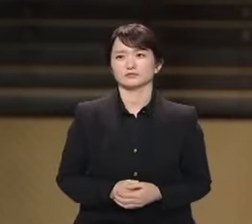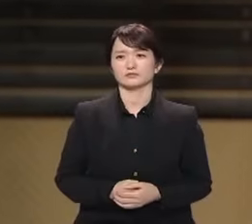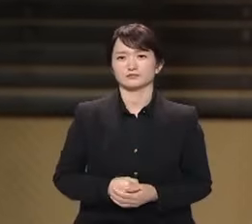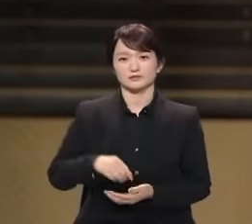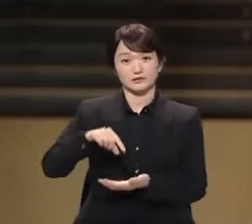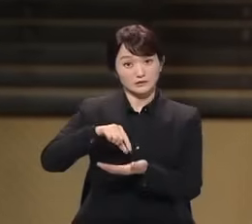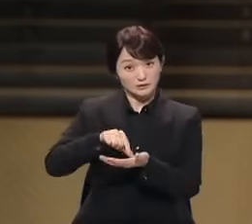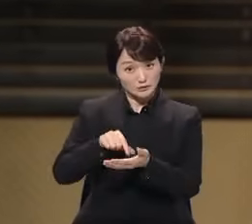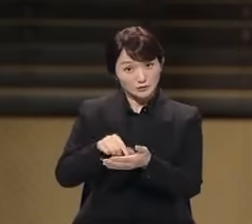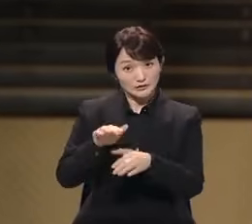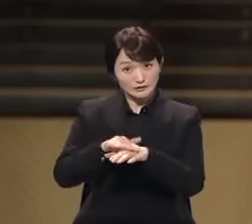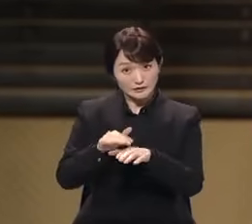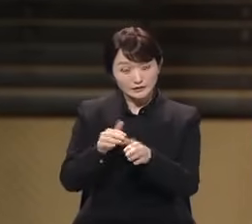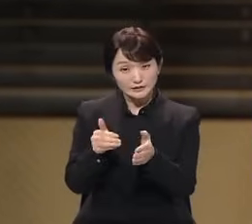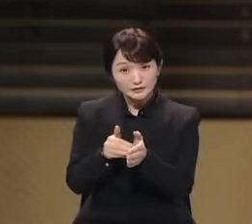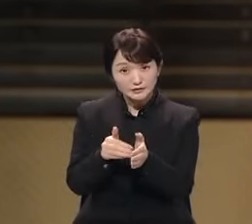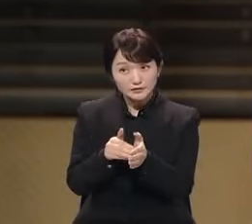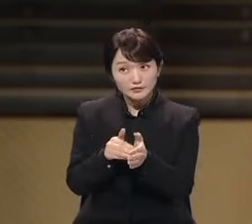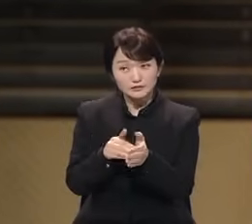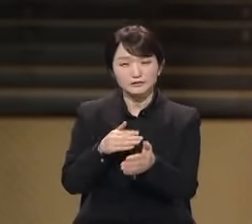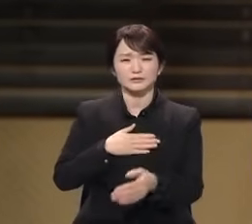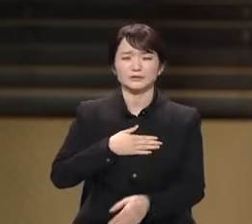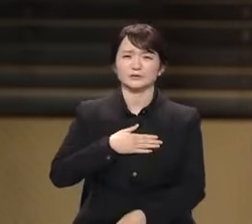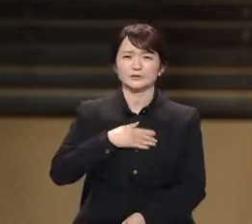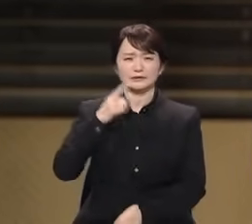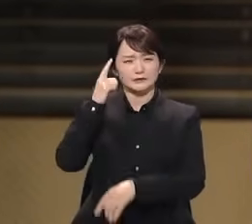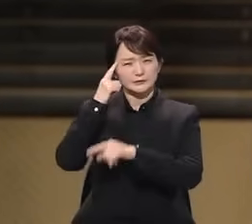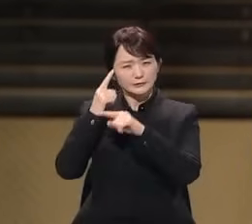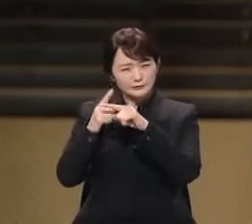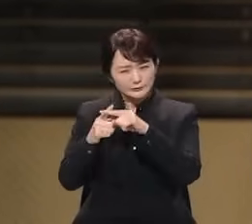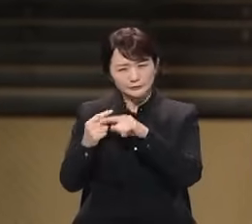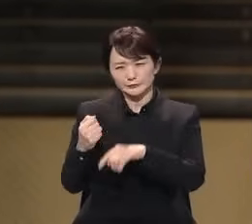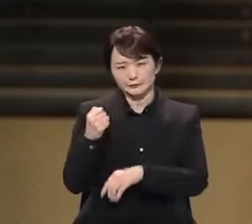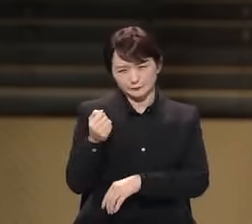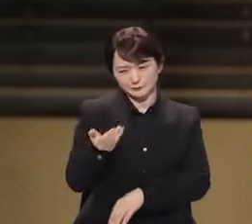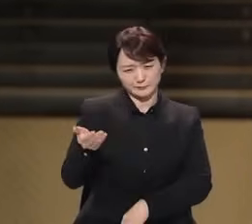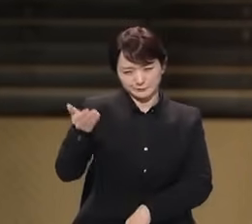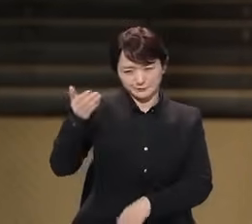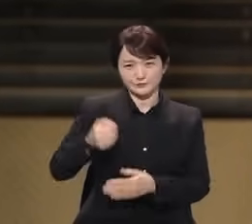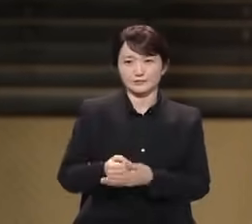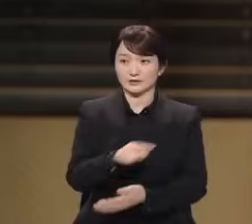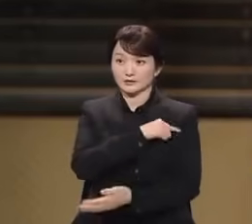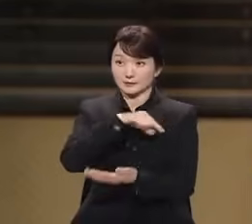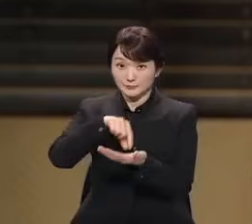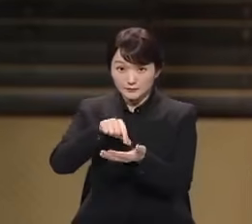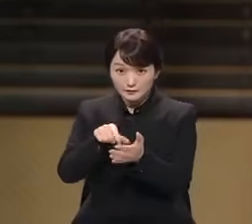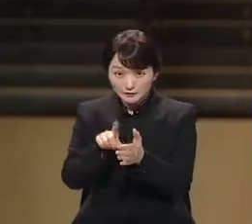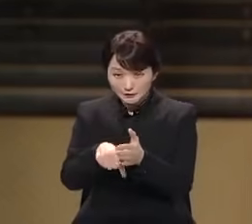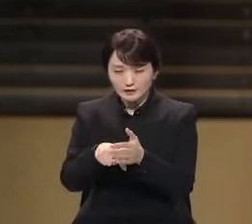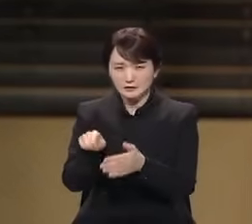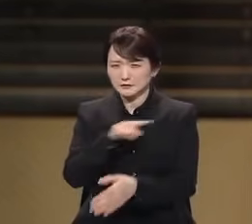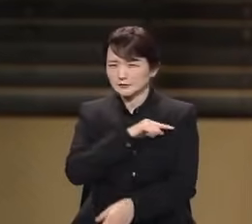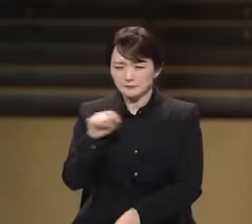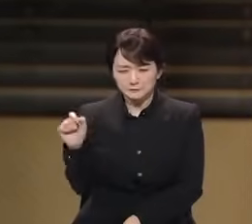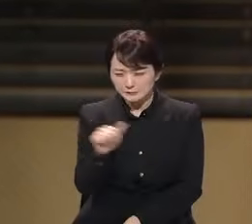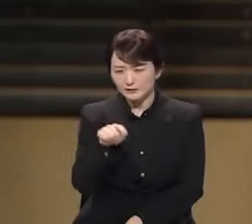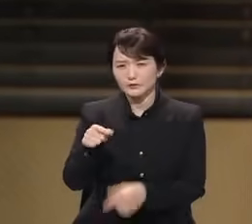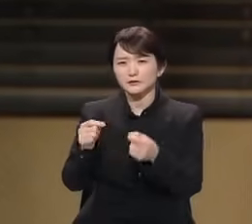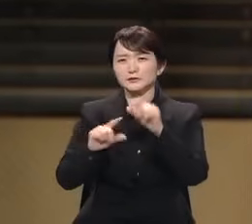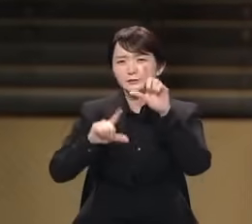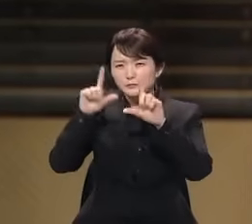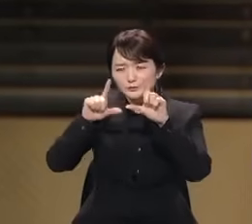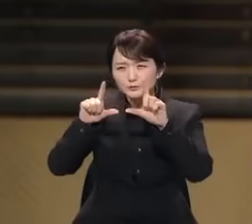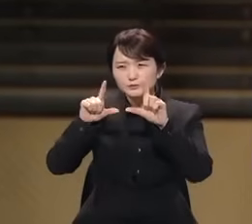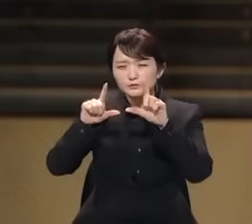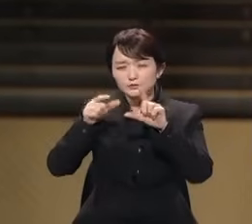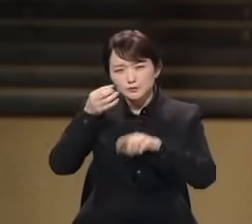봉합이 된다면 저는 또 긍정적으로 시너지 효과를 좀 발휘할 수 있지 않을까. 가장 적절한 타임에 또 가장 빨리 이런 모습 국민들이